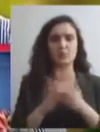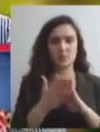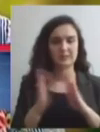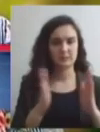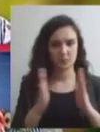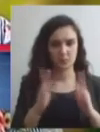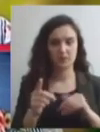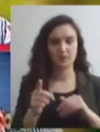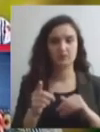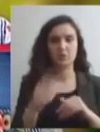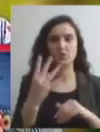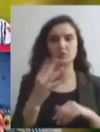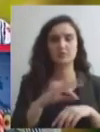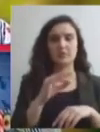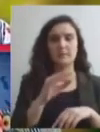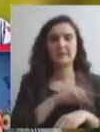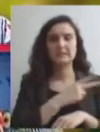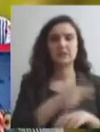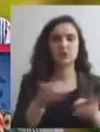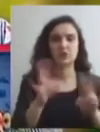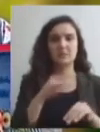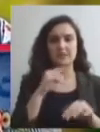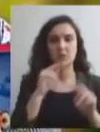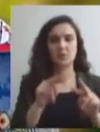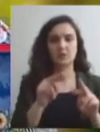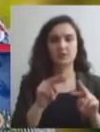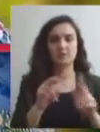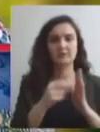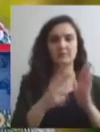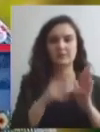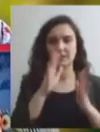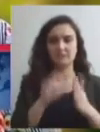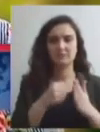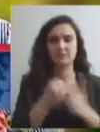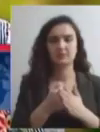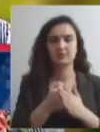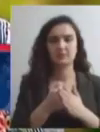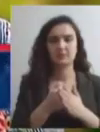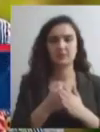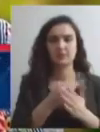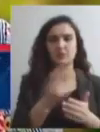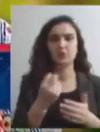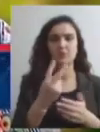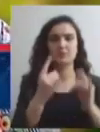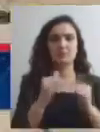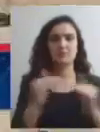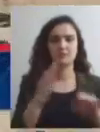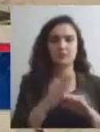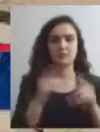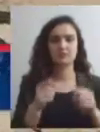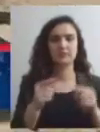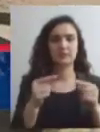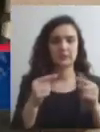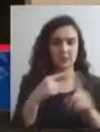სტაბილურია. 4 პაციენტი რჩება საყურადღებო. 18 წლამდე ასაკის პაციენტებიდან 12 ბავშვი ყავს დადასტურებული.